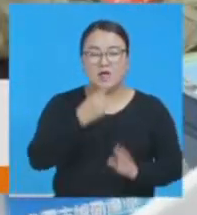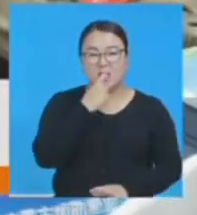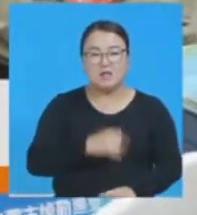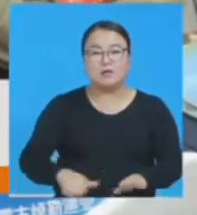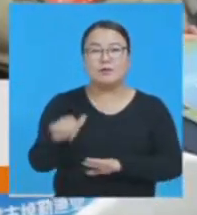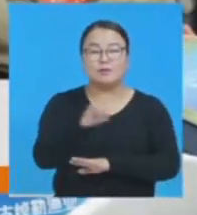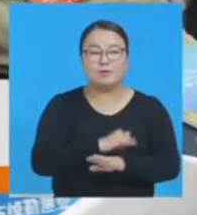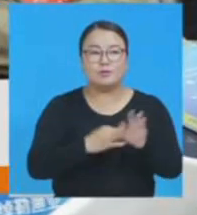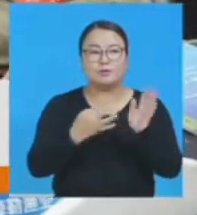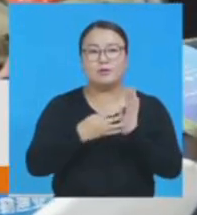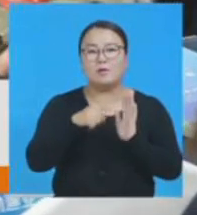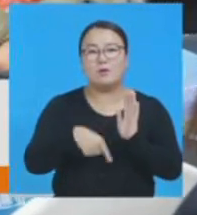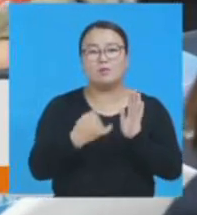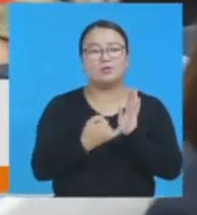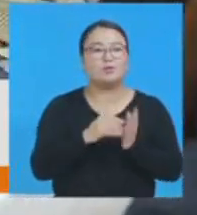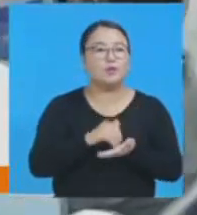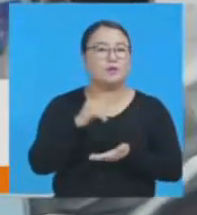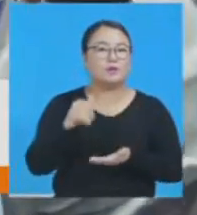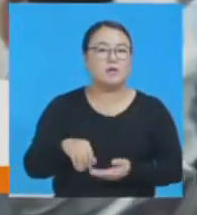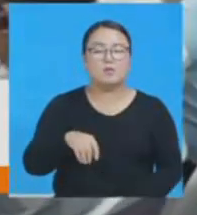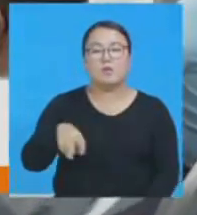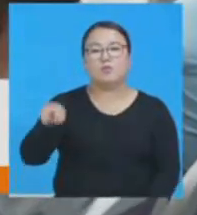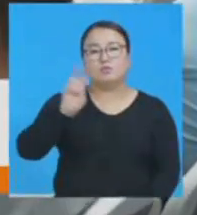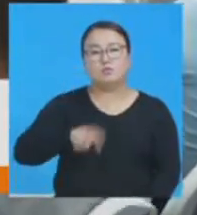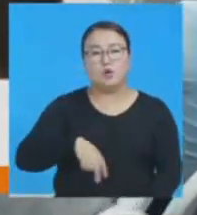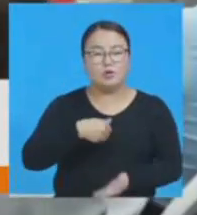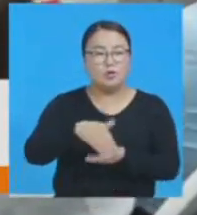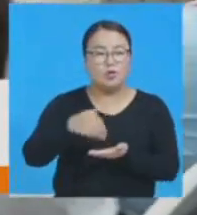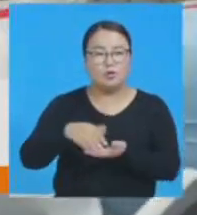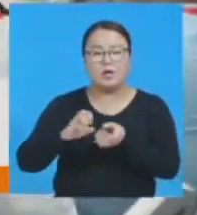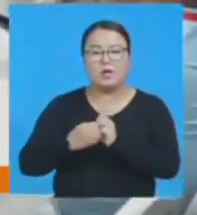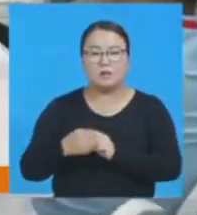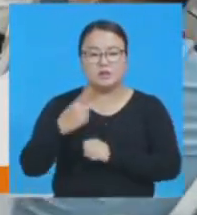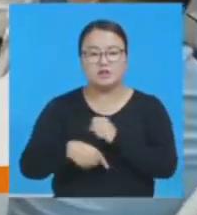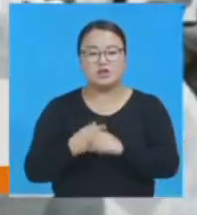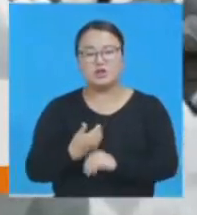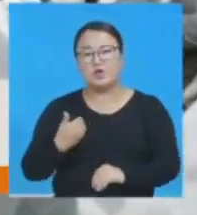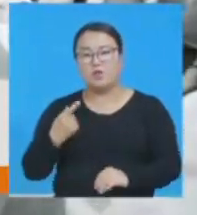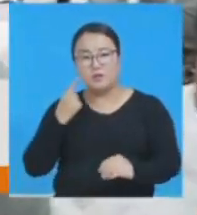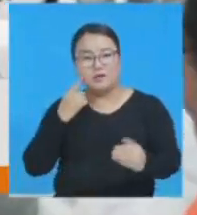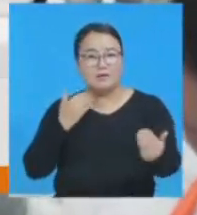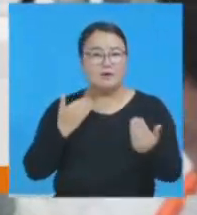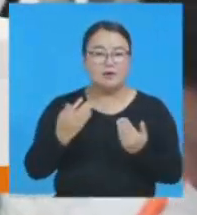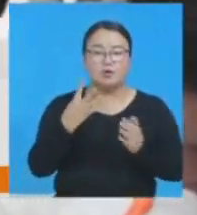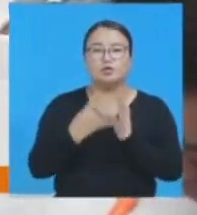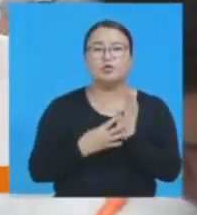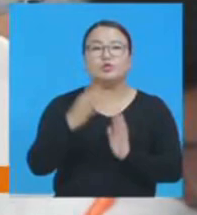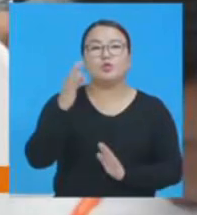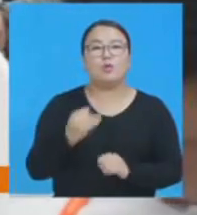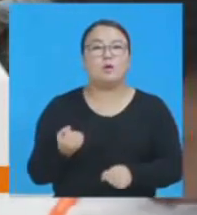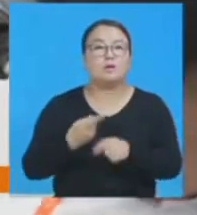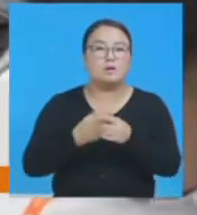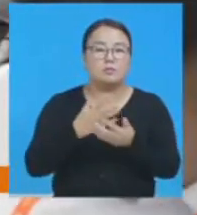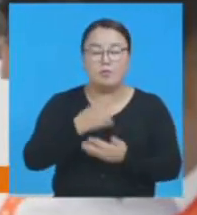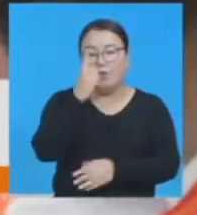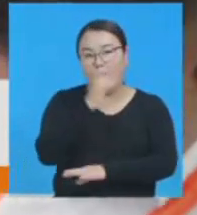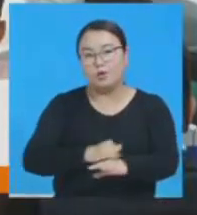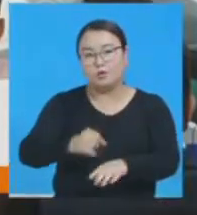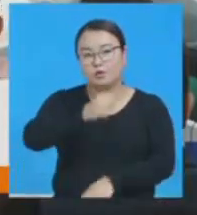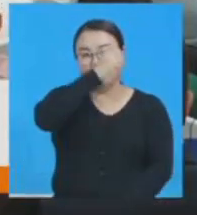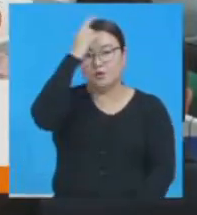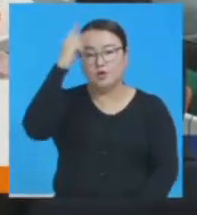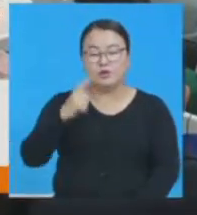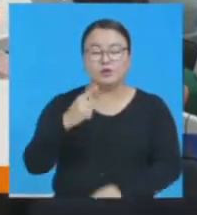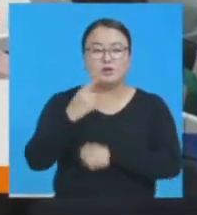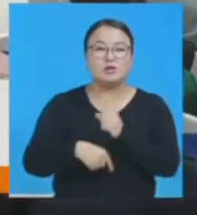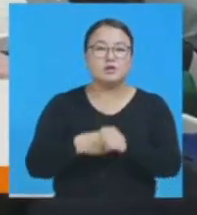ард улстай 8.6 тэрбум ам.долларын худалдаа хийсэн нь өмнөх оны мөн үеэс 49% өсчээ. Монгол улсын ерөнхийлөгч хүрэлцэх өнгөрсөн